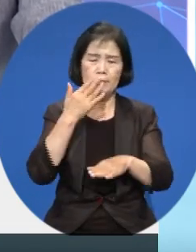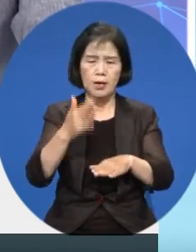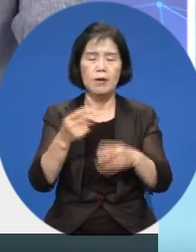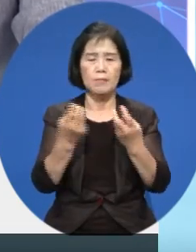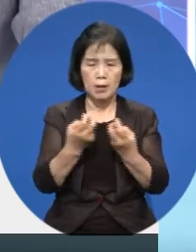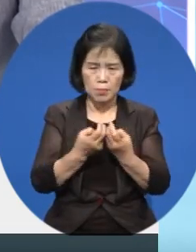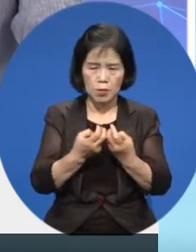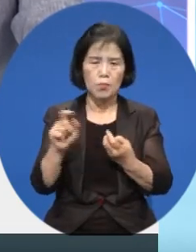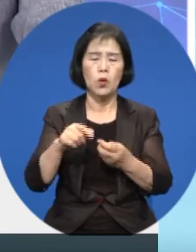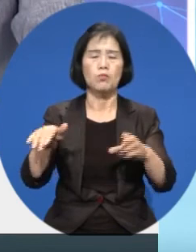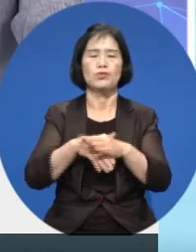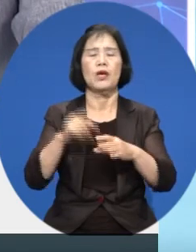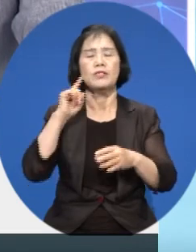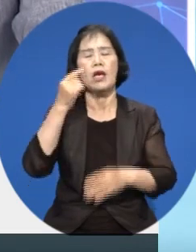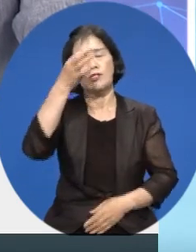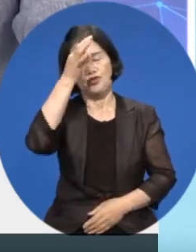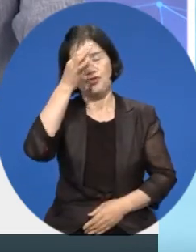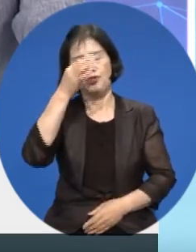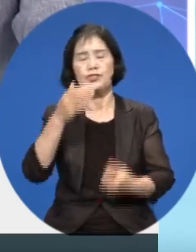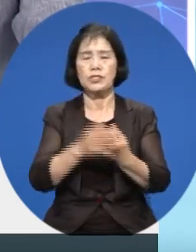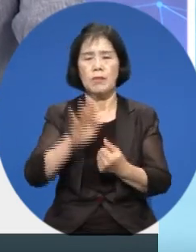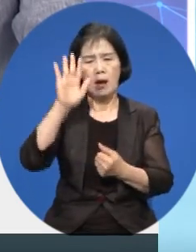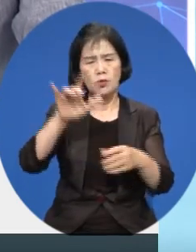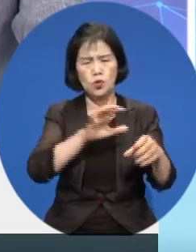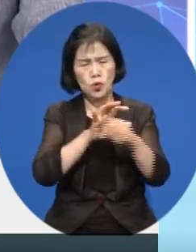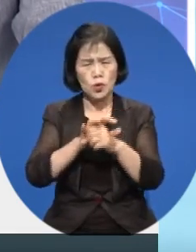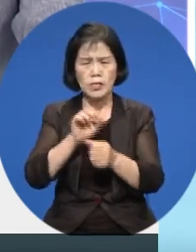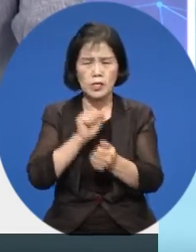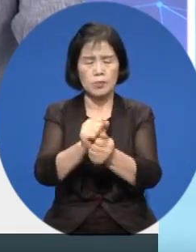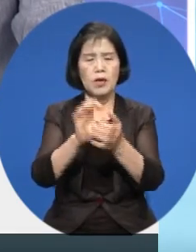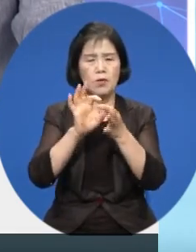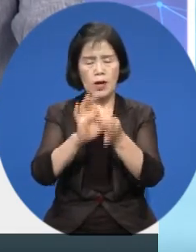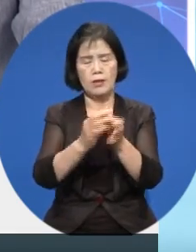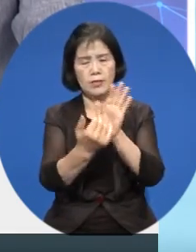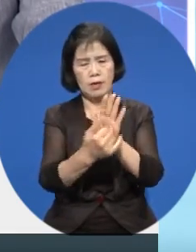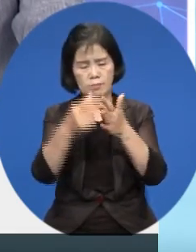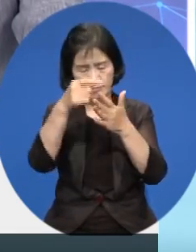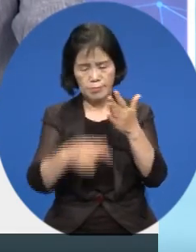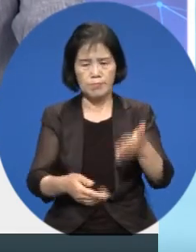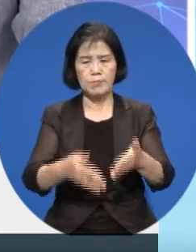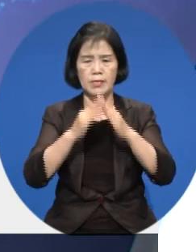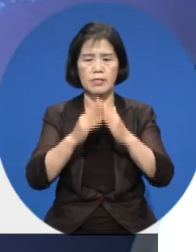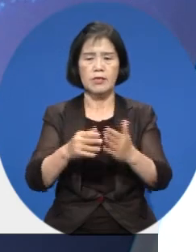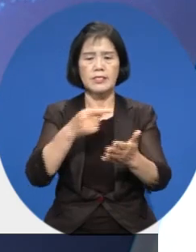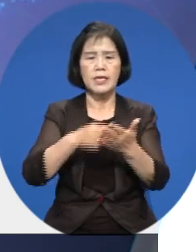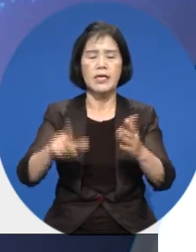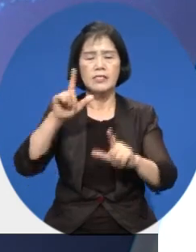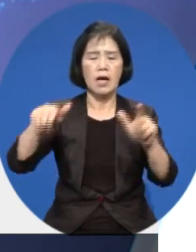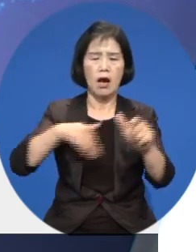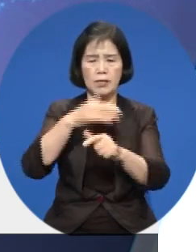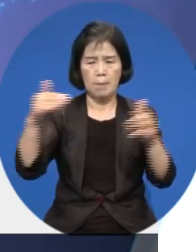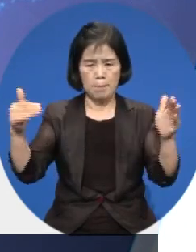문화 예술이라고 생각합니다 앞으로 클라이브 같은 저녁 뼈 관련 대응 매뉴얼이 만들어지고 재난 사항에 어느정도 충식